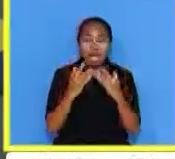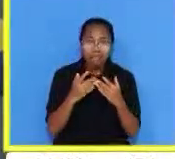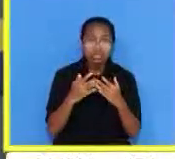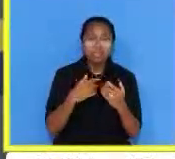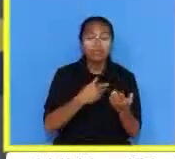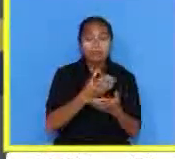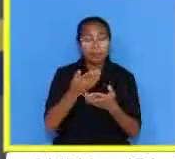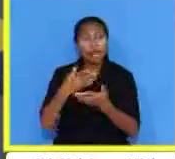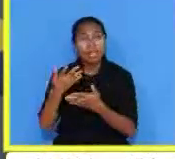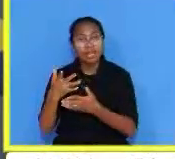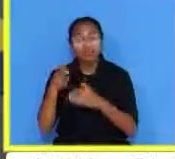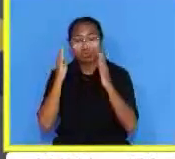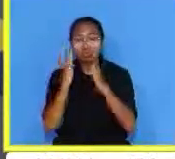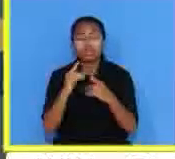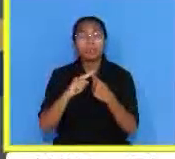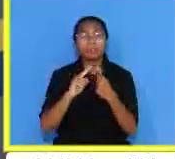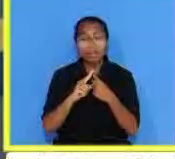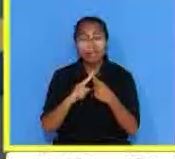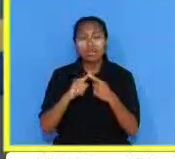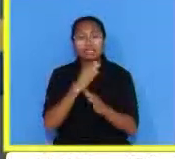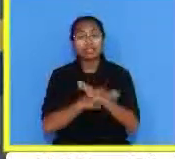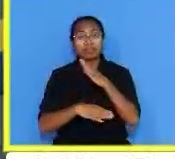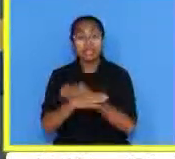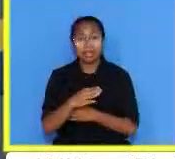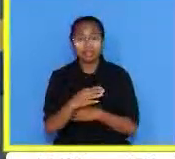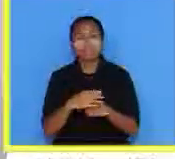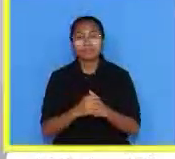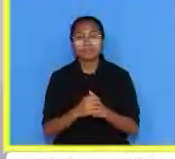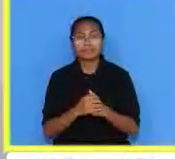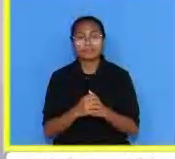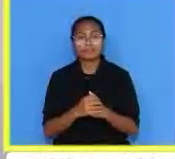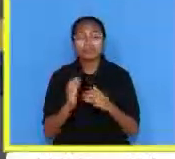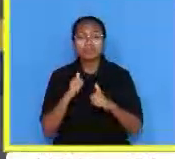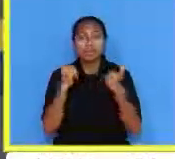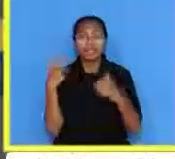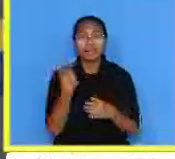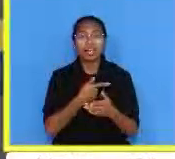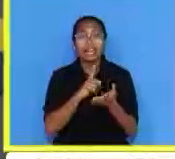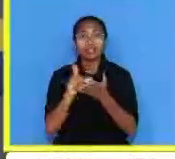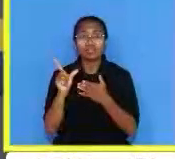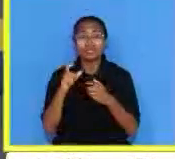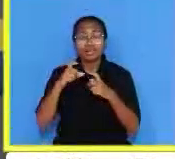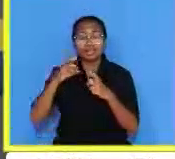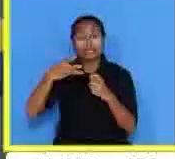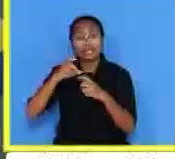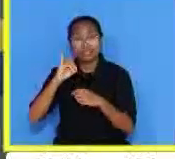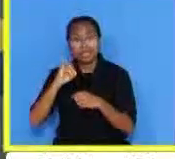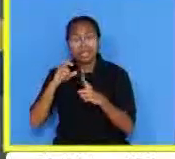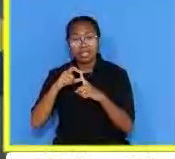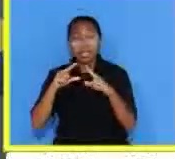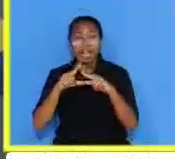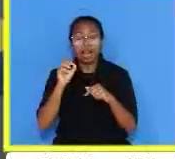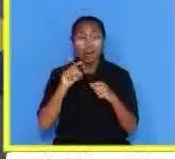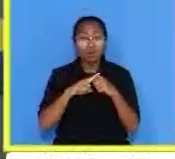khususnya juga untuk teman-teman kelompok rentan dan penyandang disabilitas. Baik, kita akan melanjutkan sesi dialog kita lebih